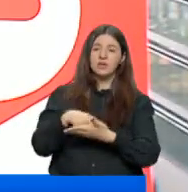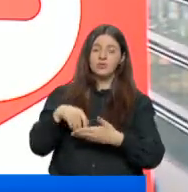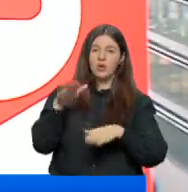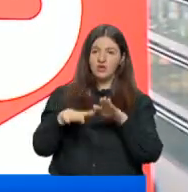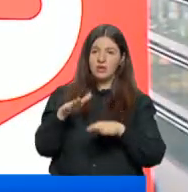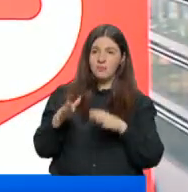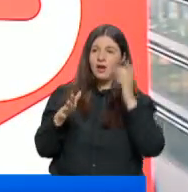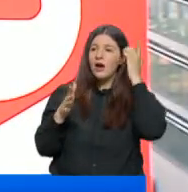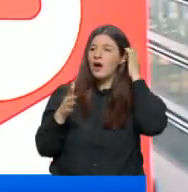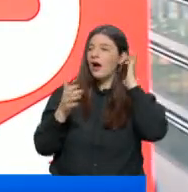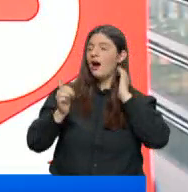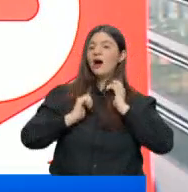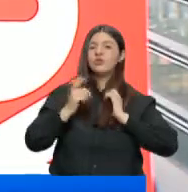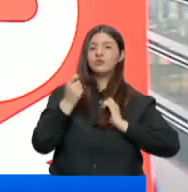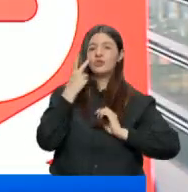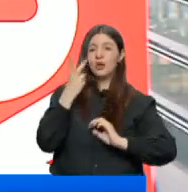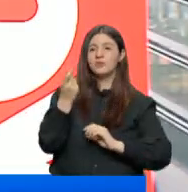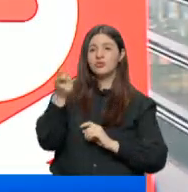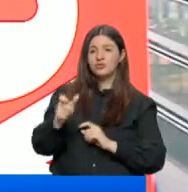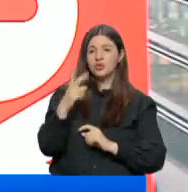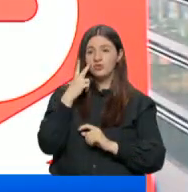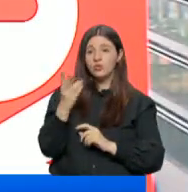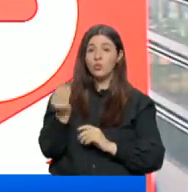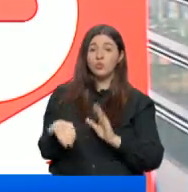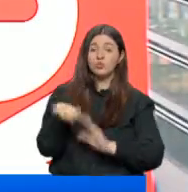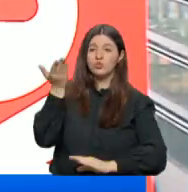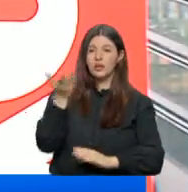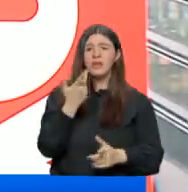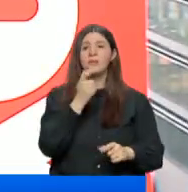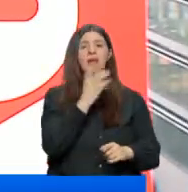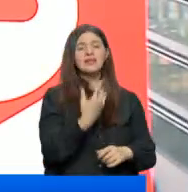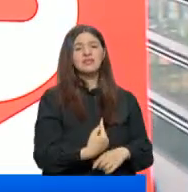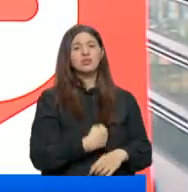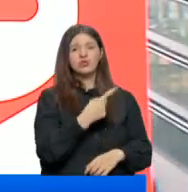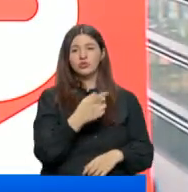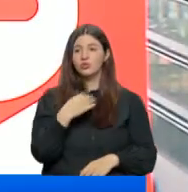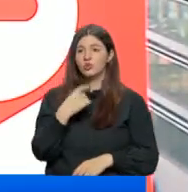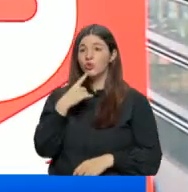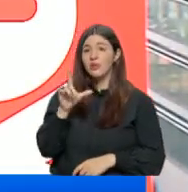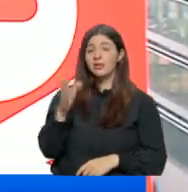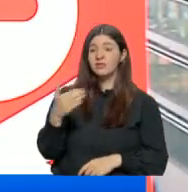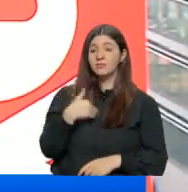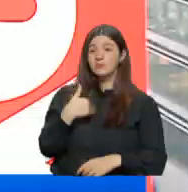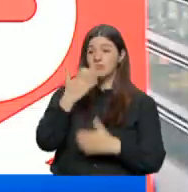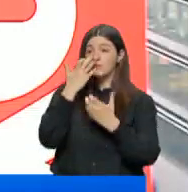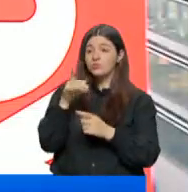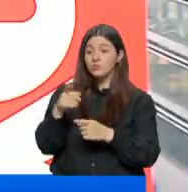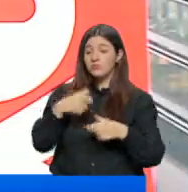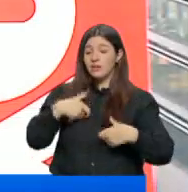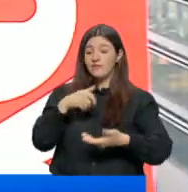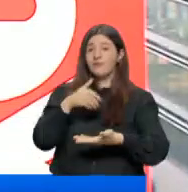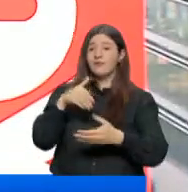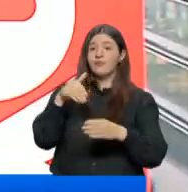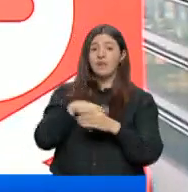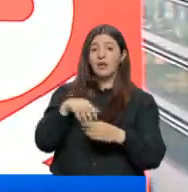ortalama asgari ücretliye göre, bir işçiye göre ya da pahalılığını nasıl hissediyorsunuz? Öyle ama şöyle söylemek lazım. Bizim önerimiz şu, milletvekilleri de